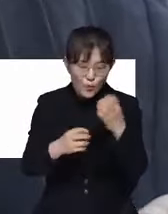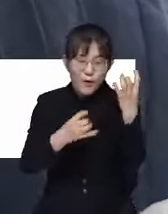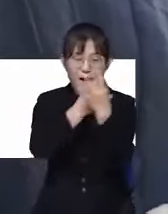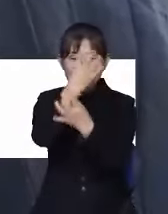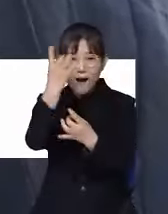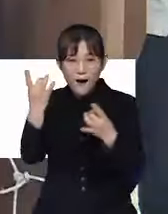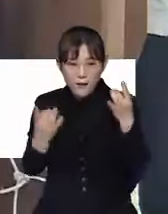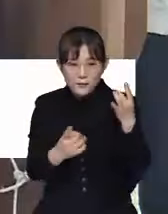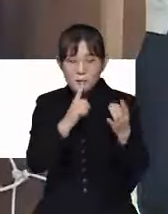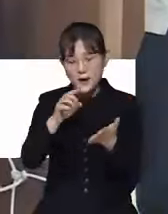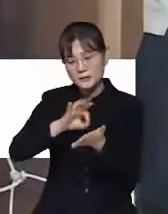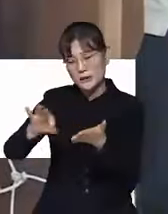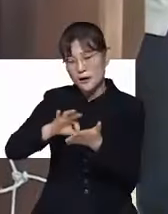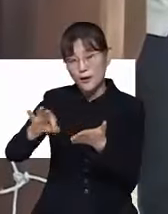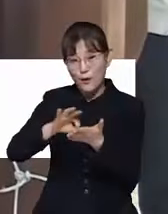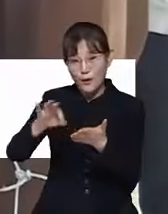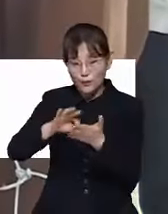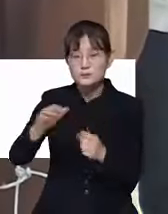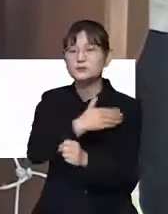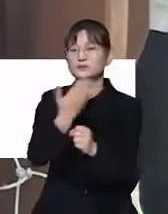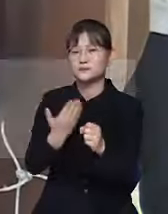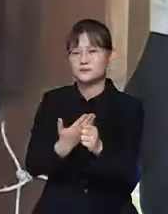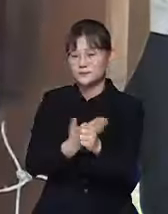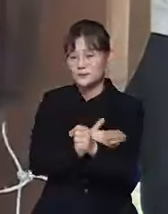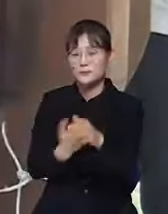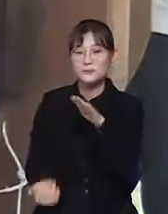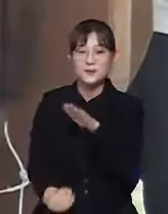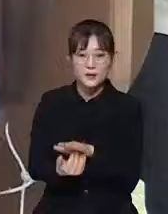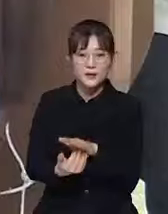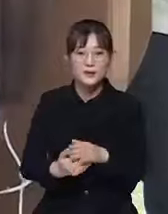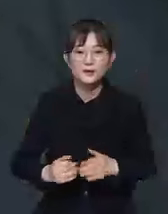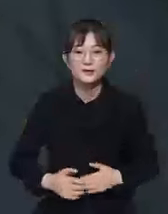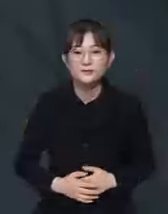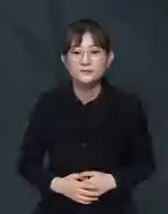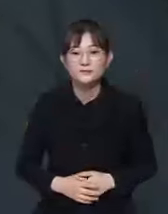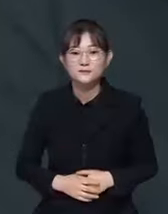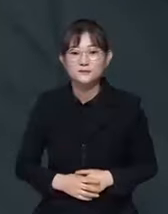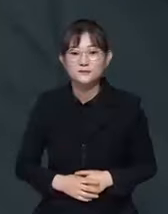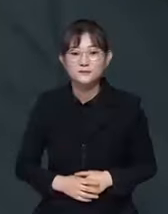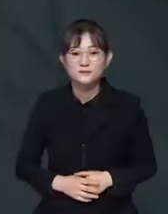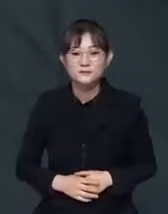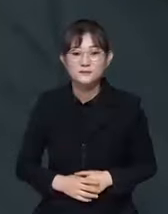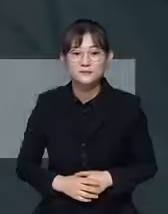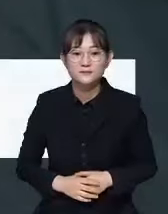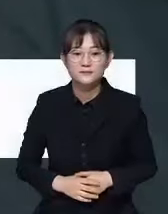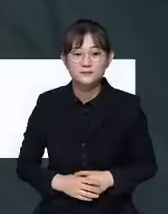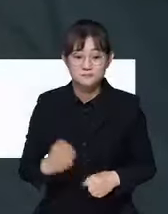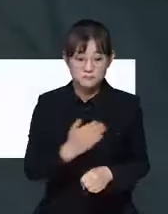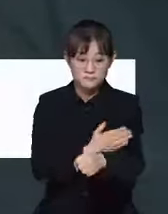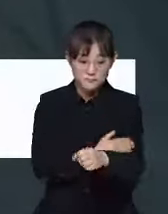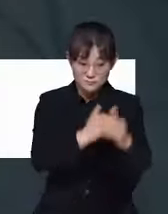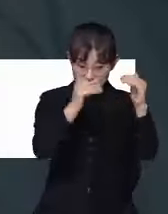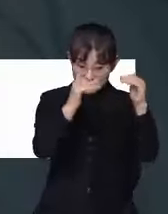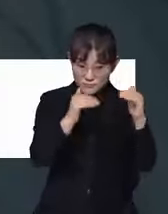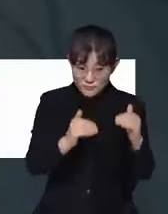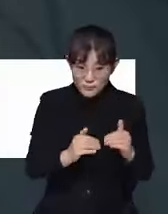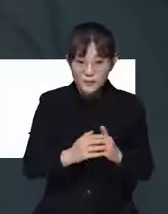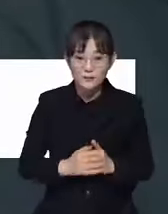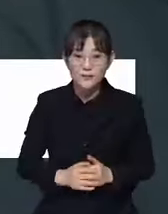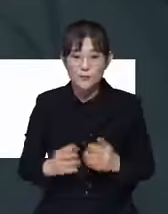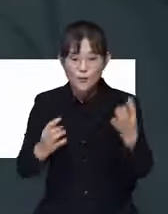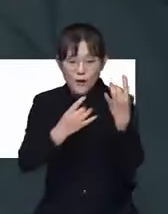표현으로 이야기를 풀어내는 능력을 가지고 있다고 평가했습니다 신화적인 요소